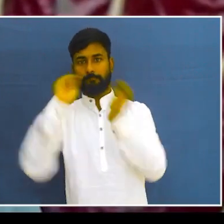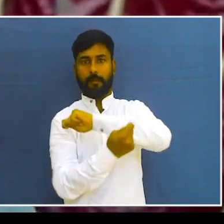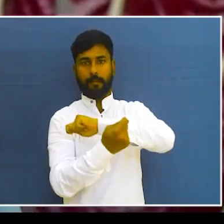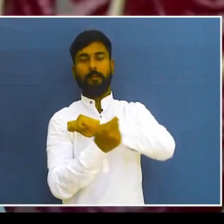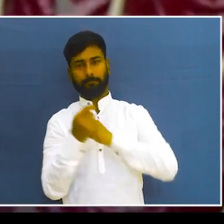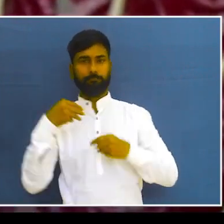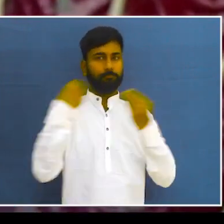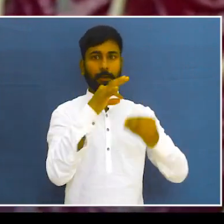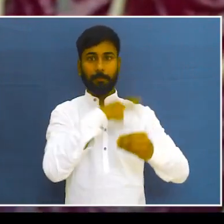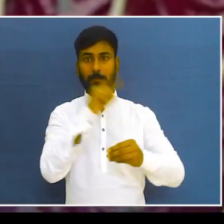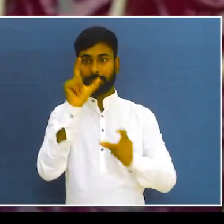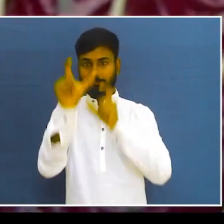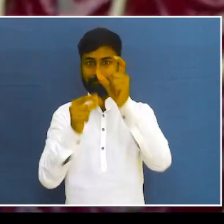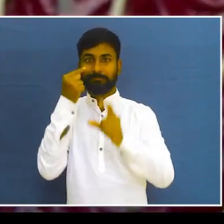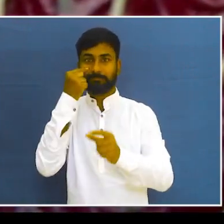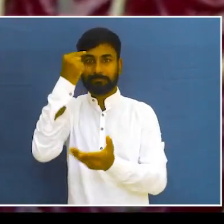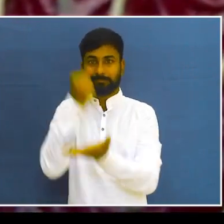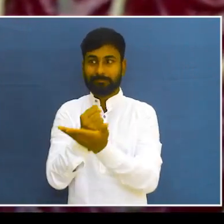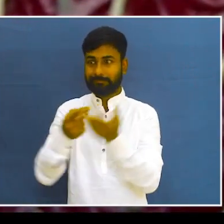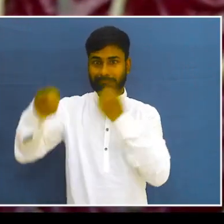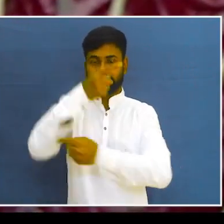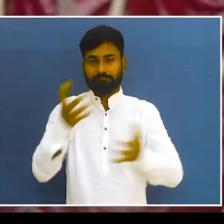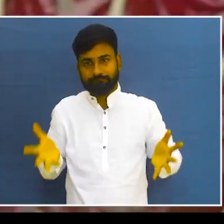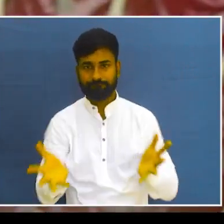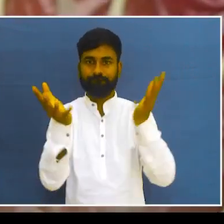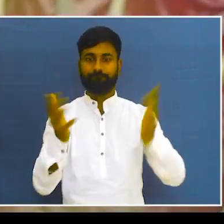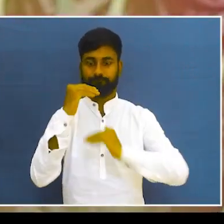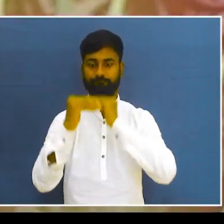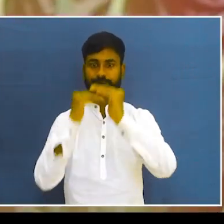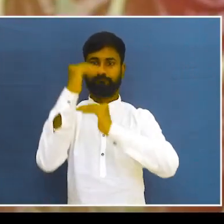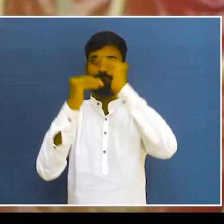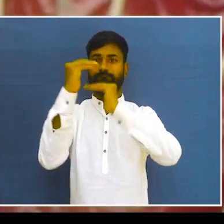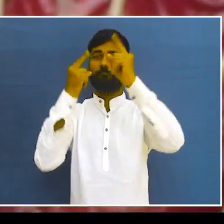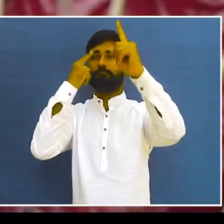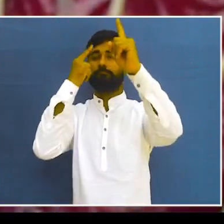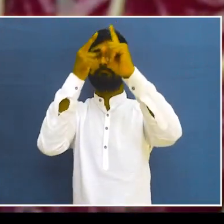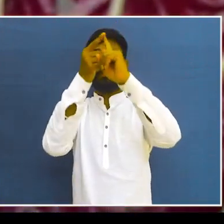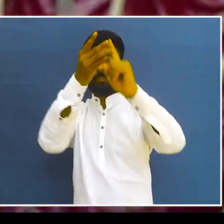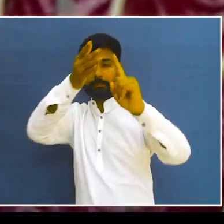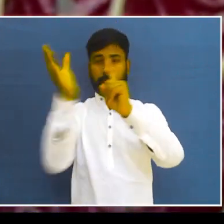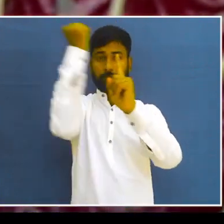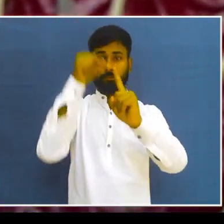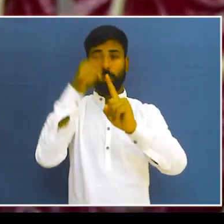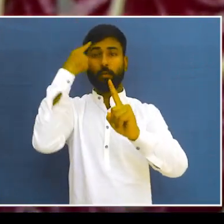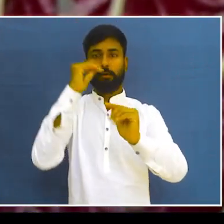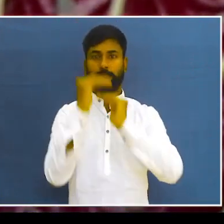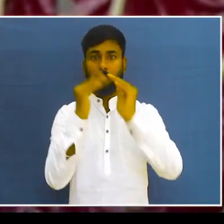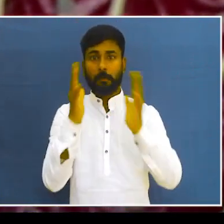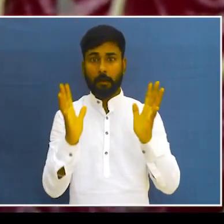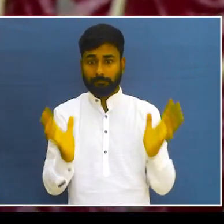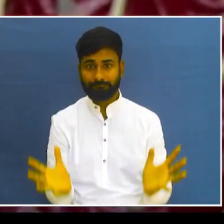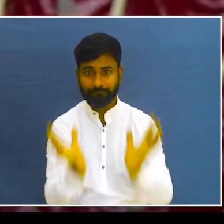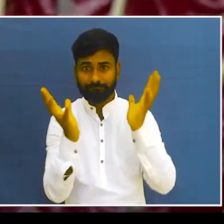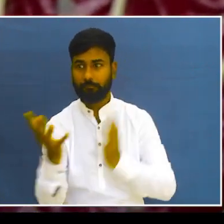जो सरकार है वो गरीब की सरकार है, इसलिए वो गरीब